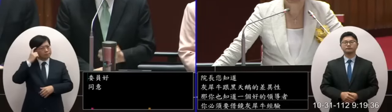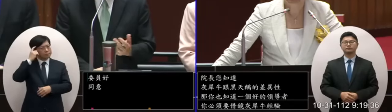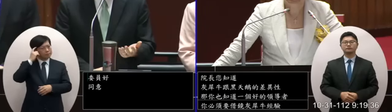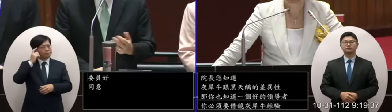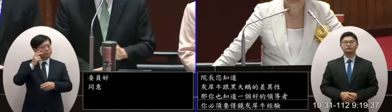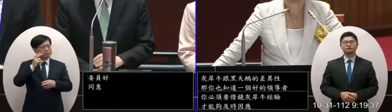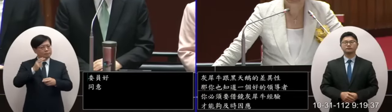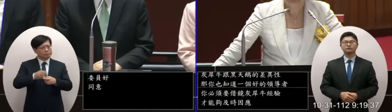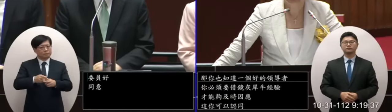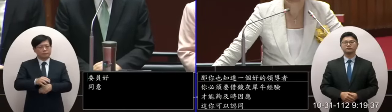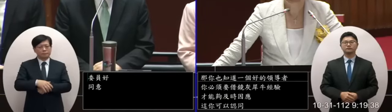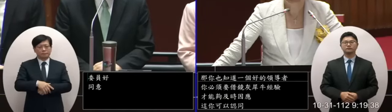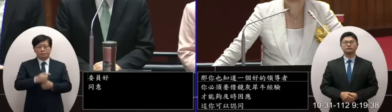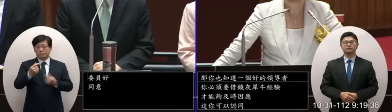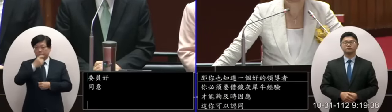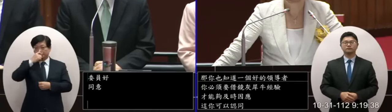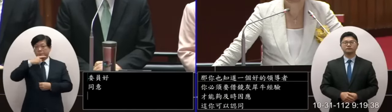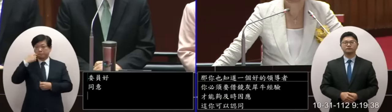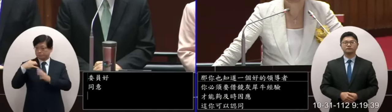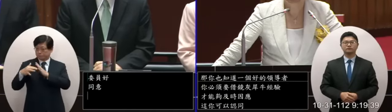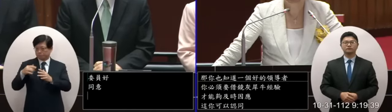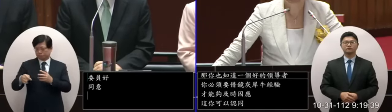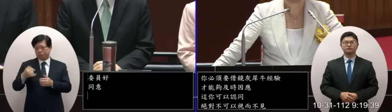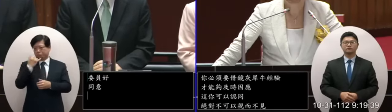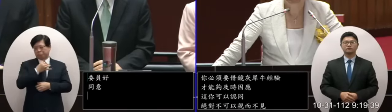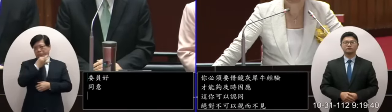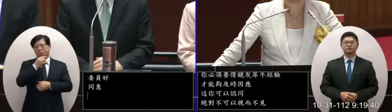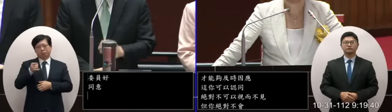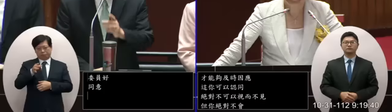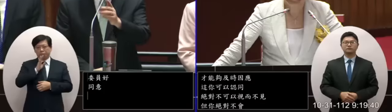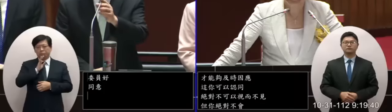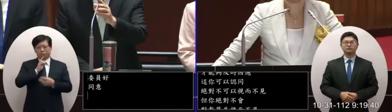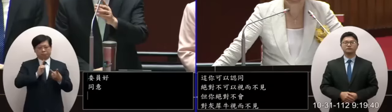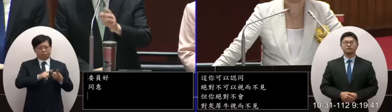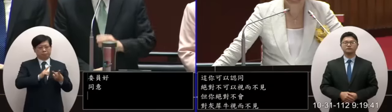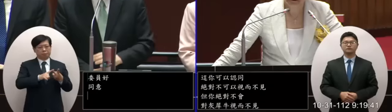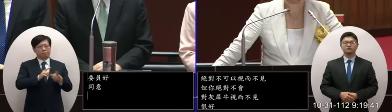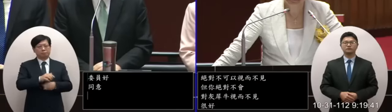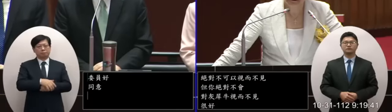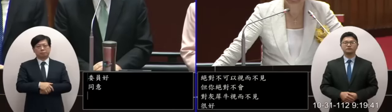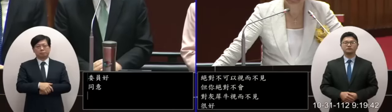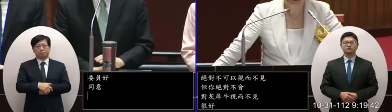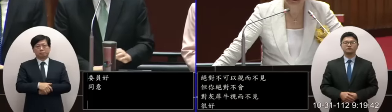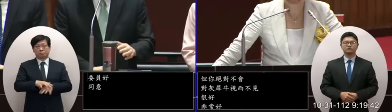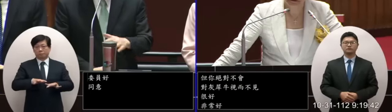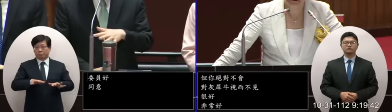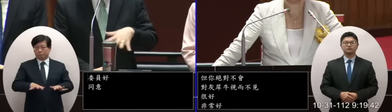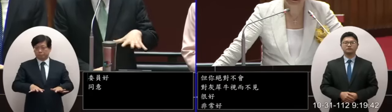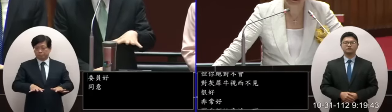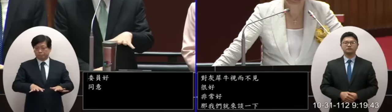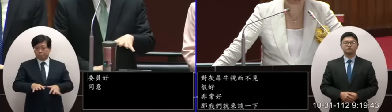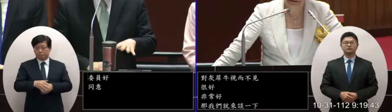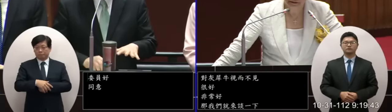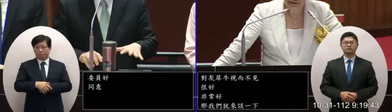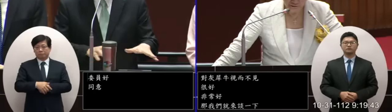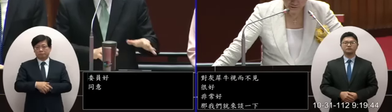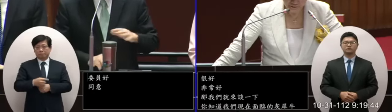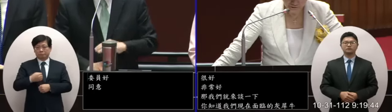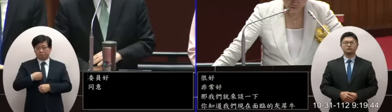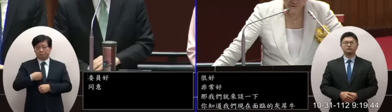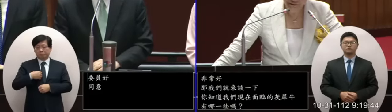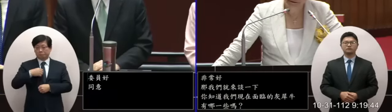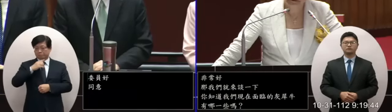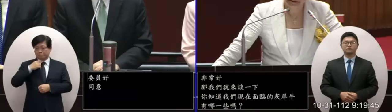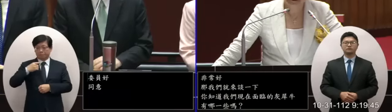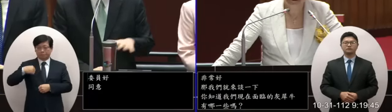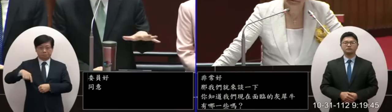信俄乌战争是一个可能的危机，还有这一个所谓的我们